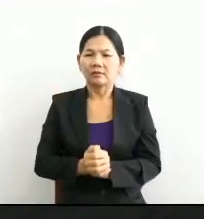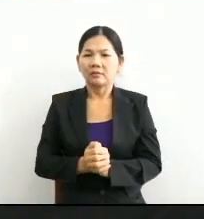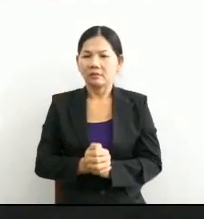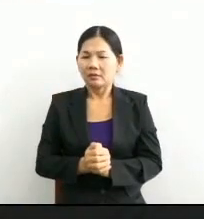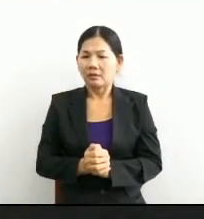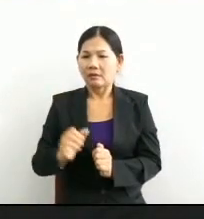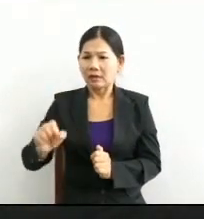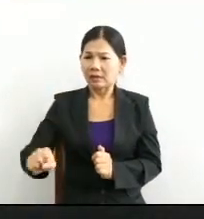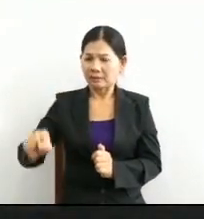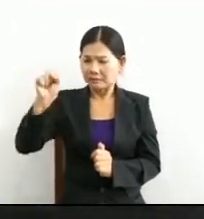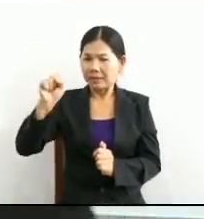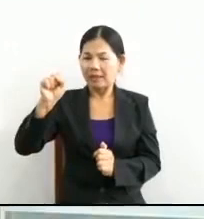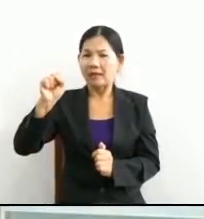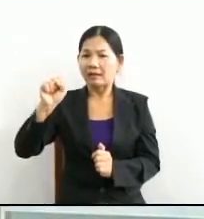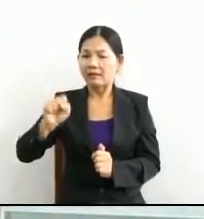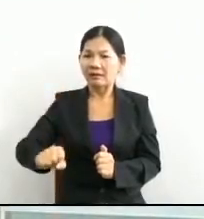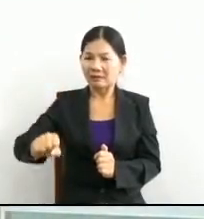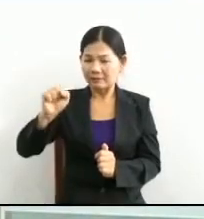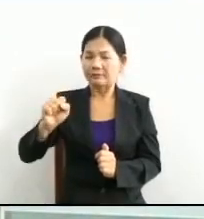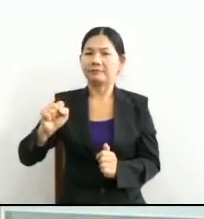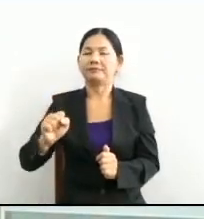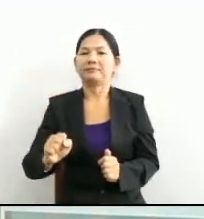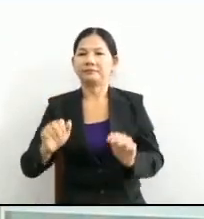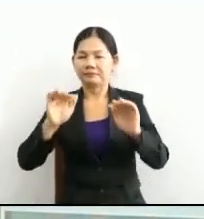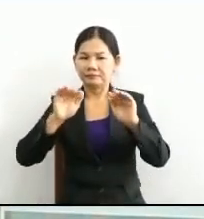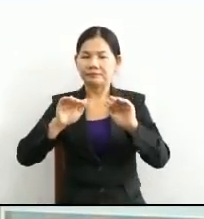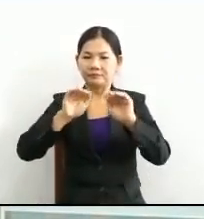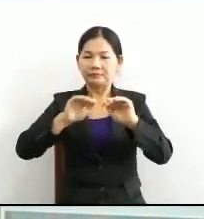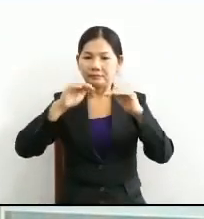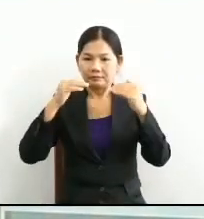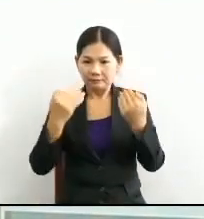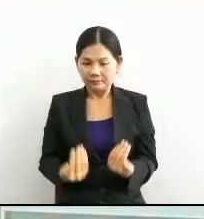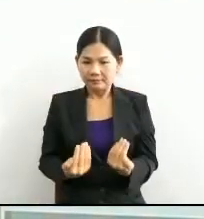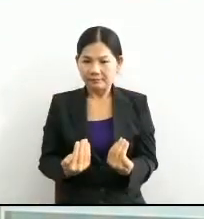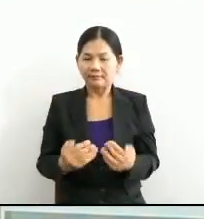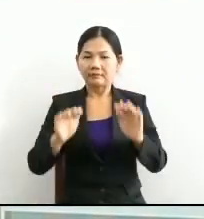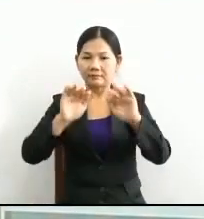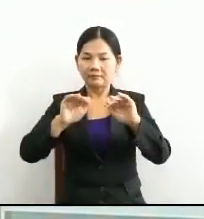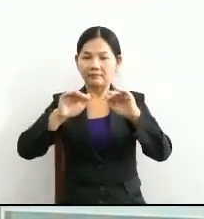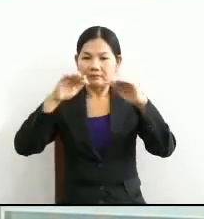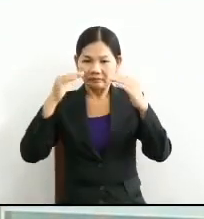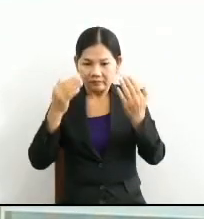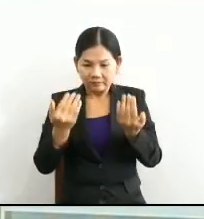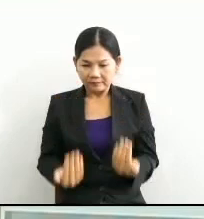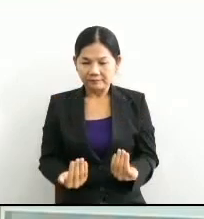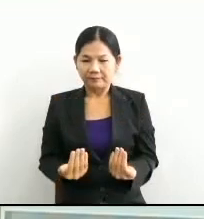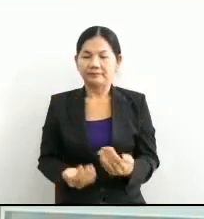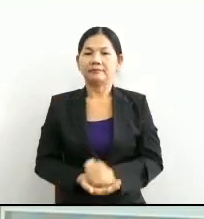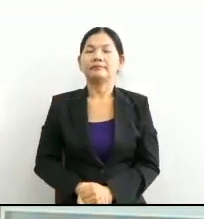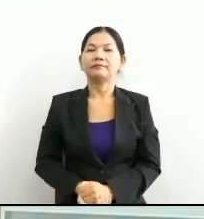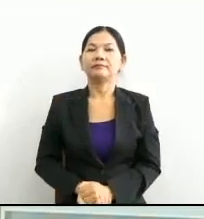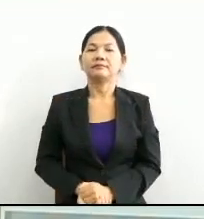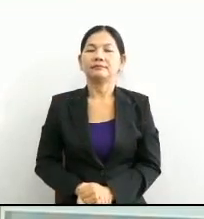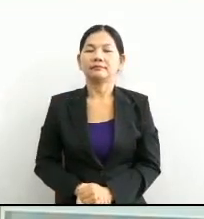bịa sọp ngay nhá ngay cha sọp ngay chắc là lớn nó cứ nó mở lên ca đi bị chửi mũi kia nó con nhé xong đã rút mà